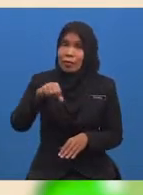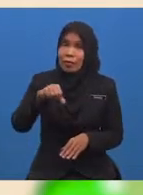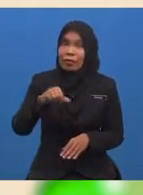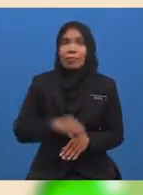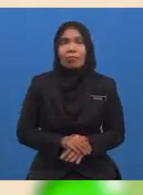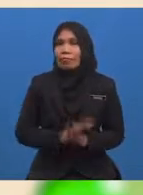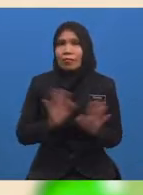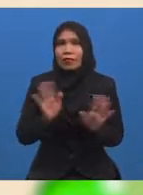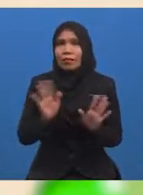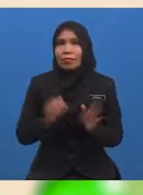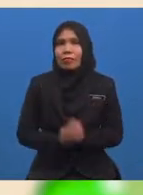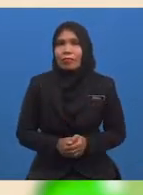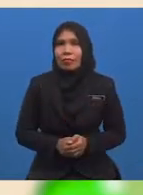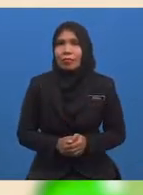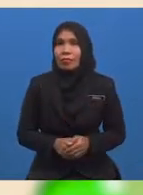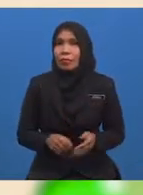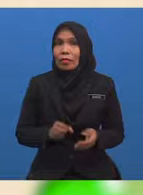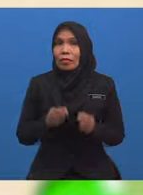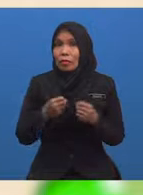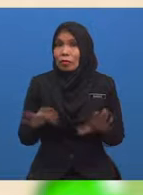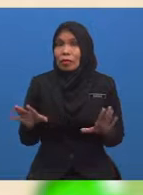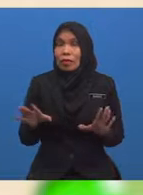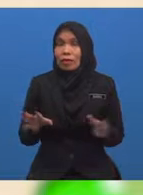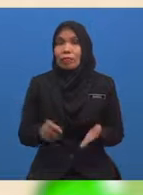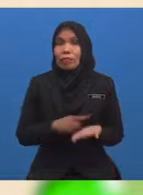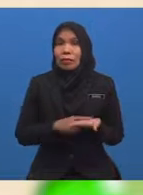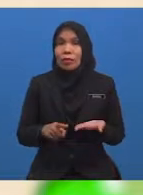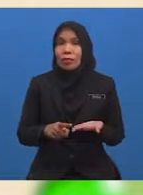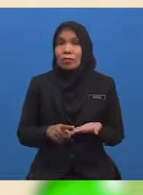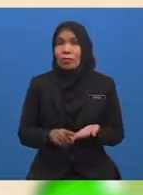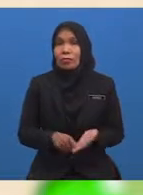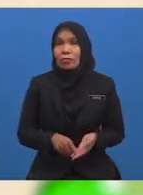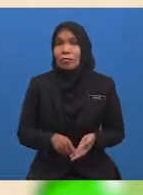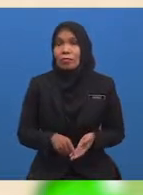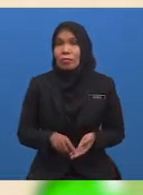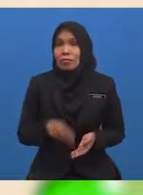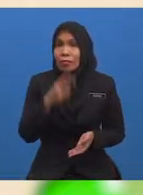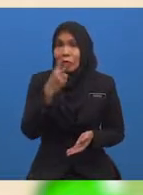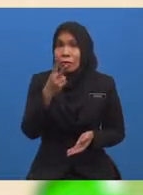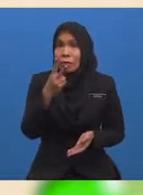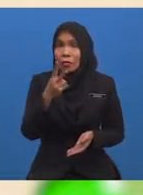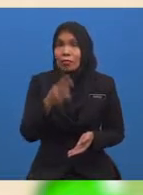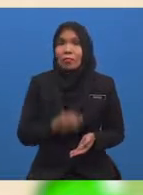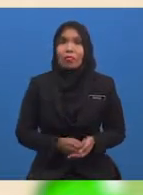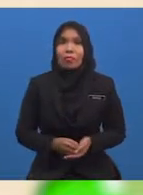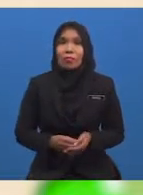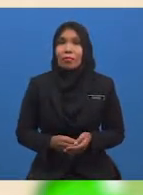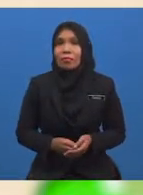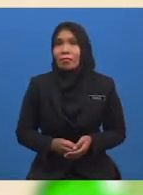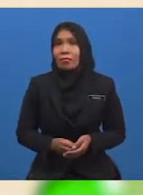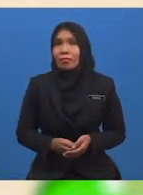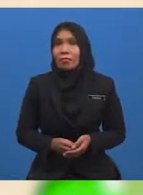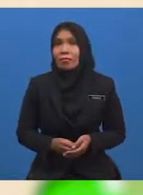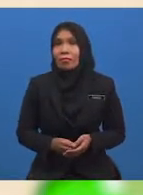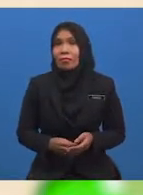selepas seminggu menunjukkan tumbuhan tersebut kelihatan layu. Pasu B, tumbuhan